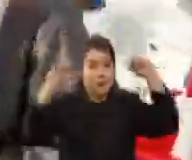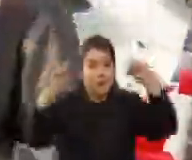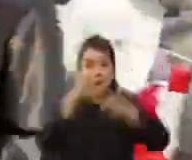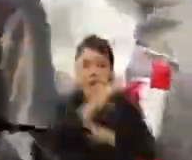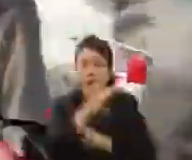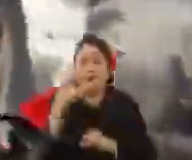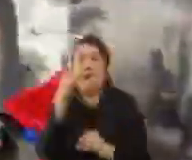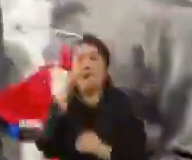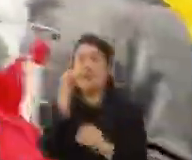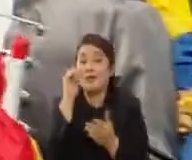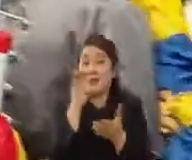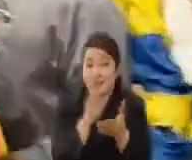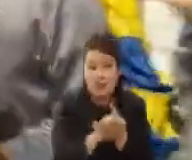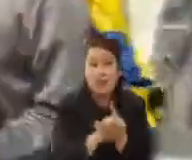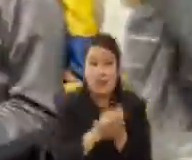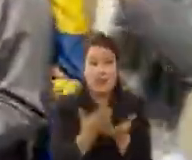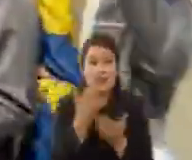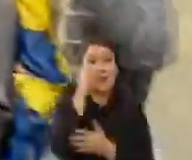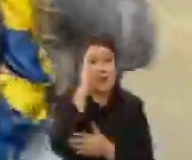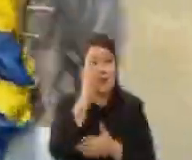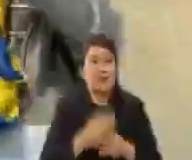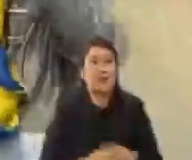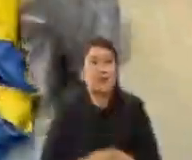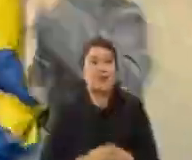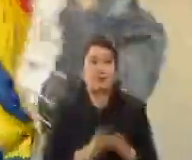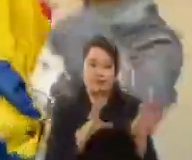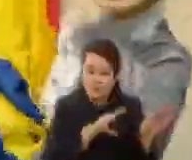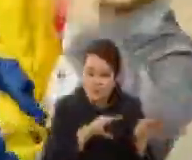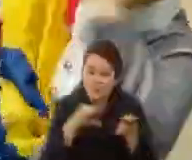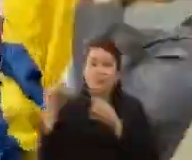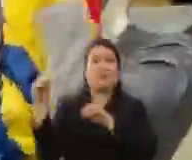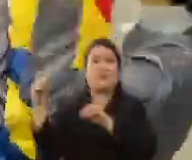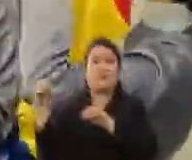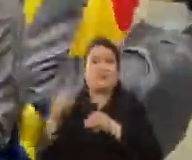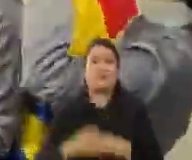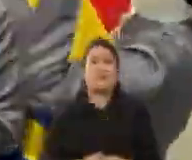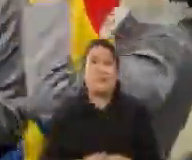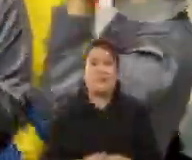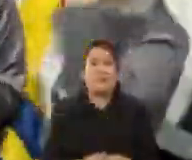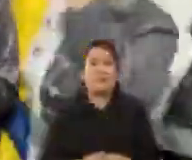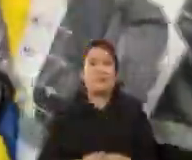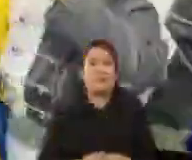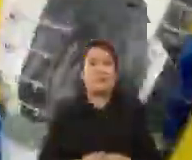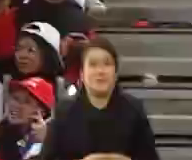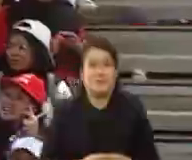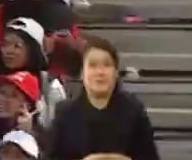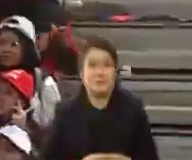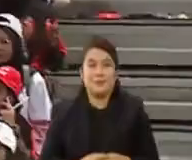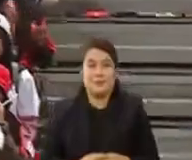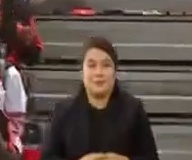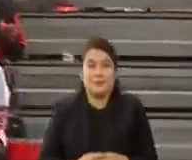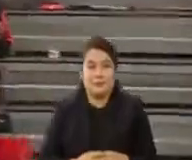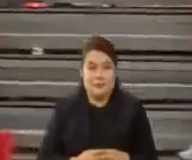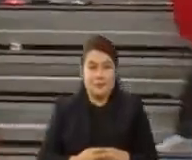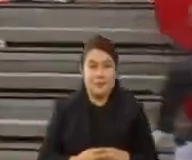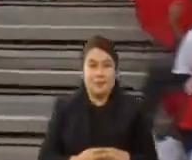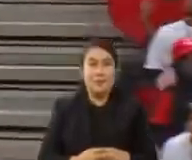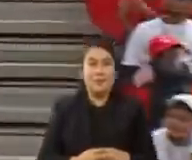Isteri Perdana Menteri akan beredar meninggalkan pentas utama Dataran